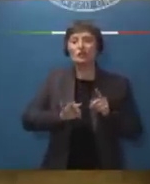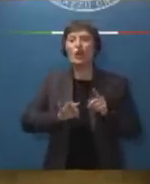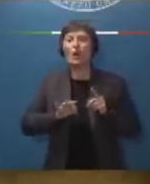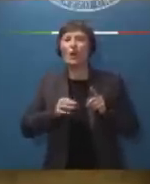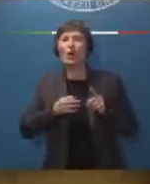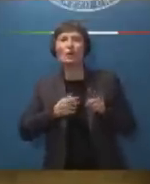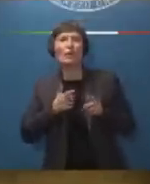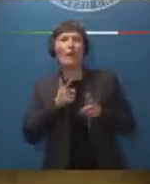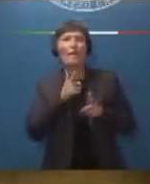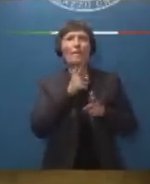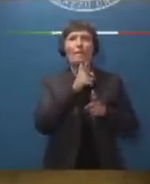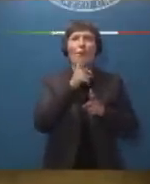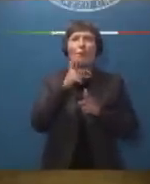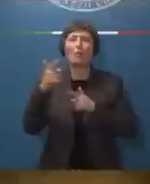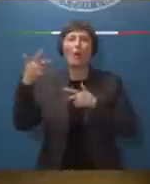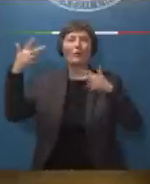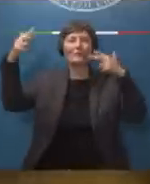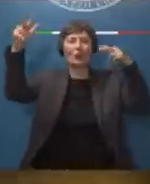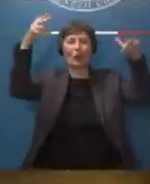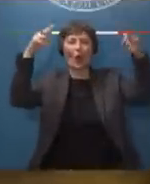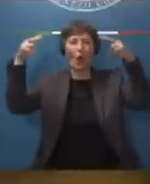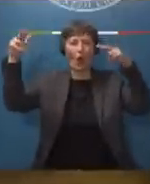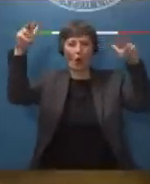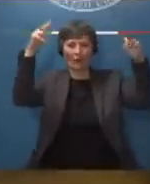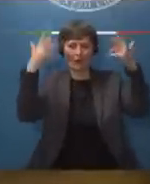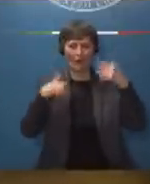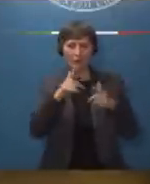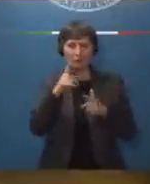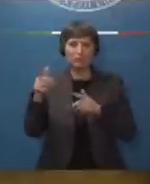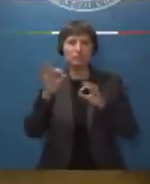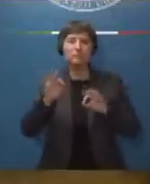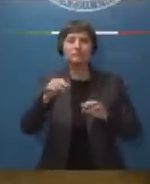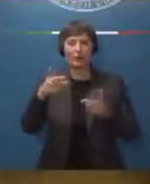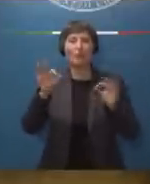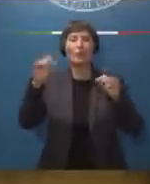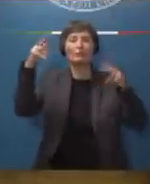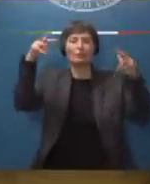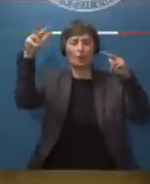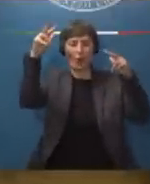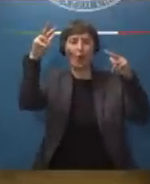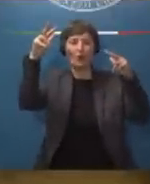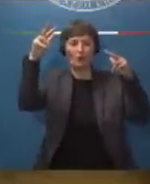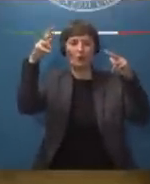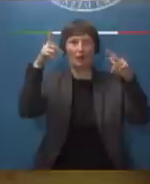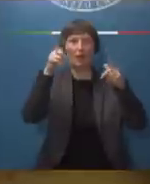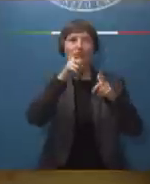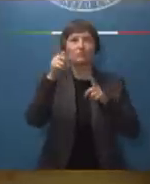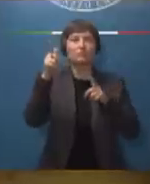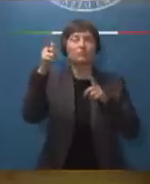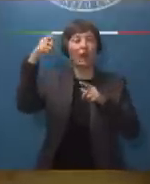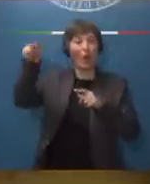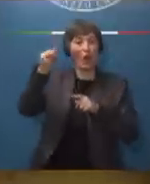17 droni iraniani e Charlie usano